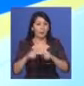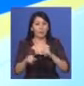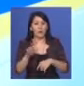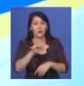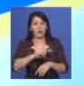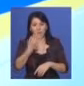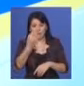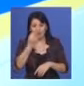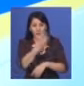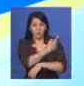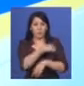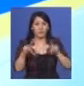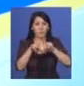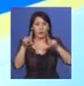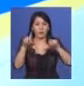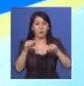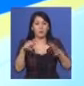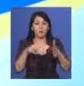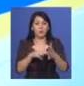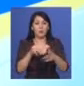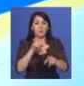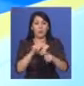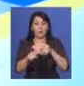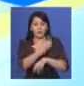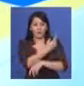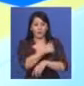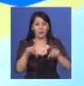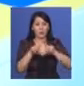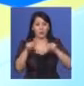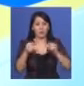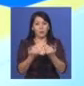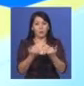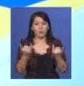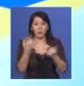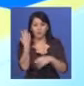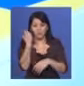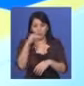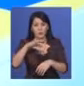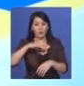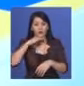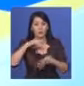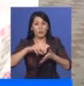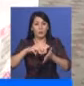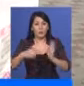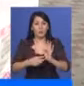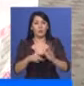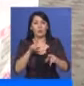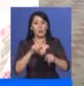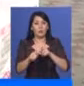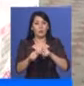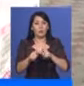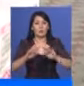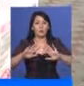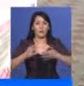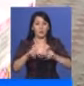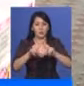ету, азық-түлік медициналық препараттардың бағасын қадағалау және медициналық қызметтің сапасына аса көңіл бөлді. Жоспардан тыс рейд